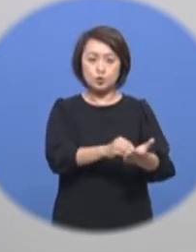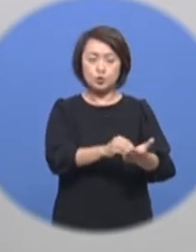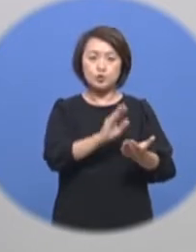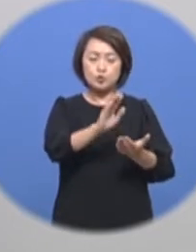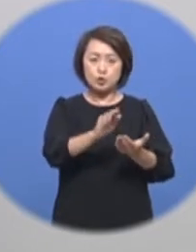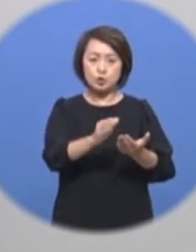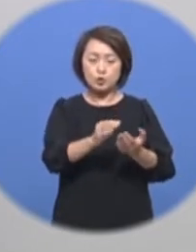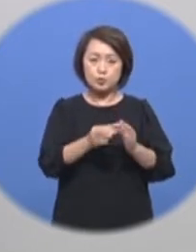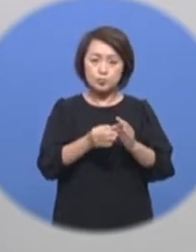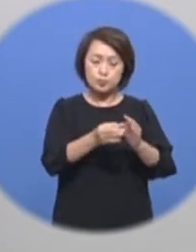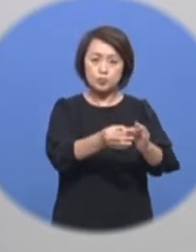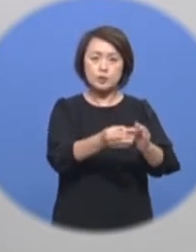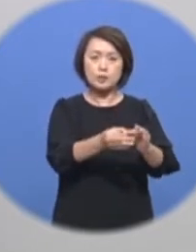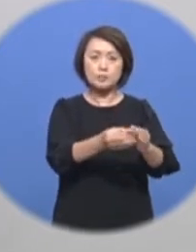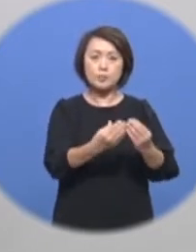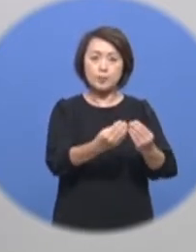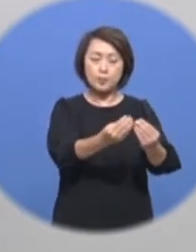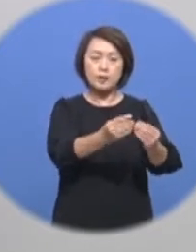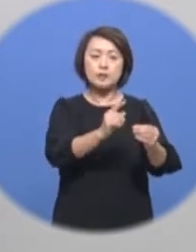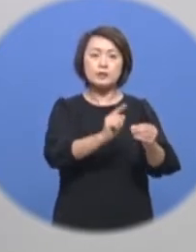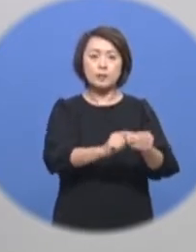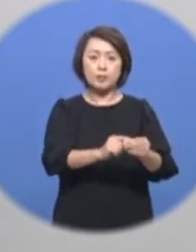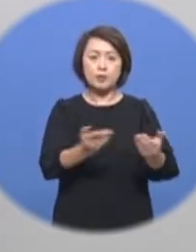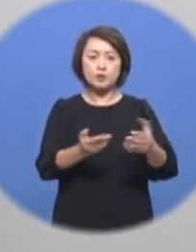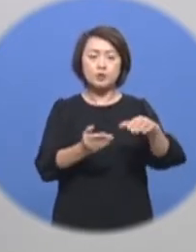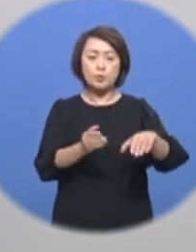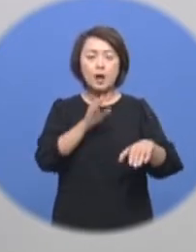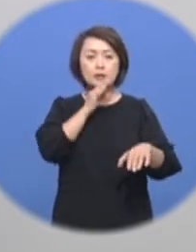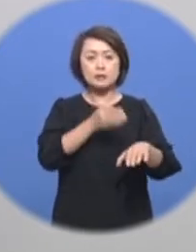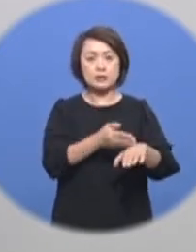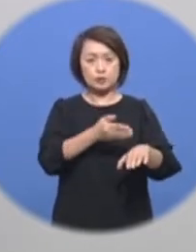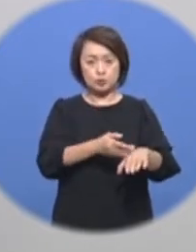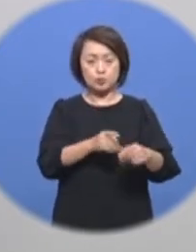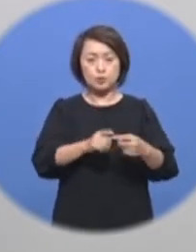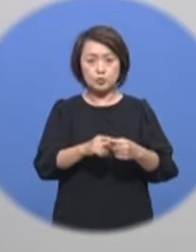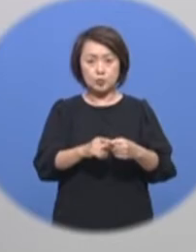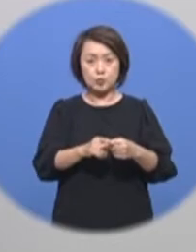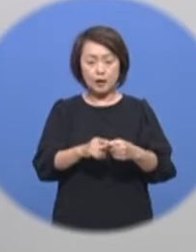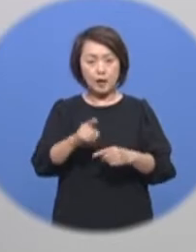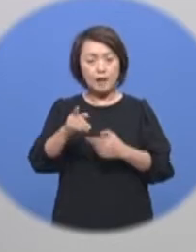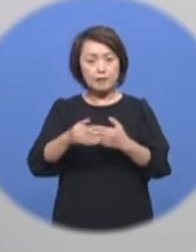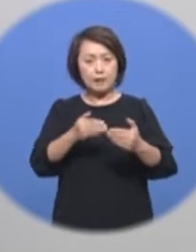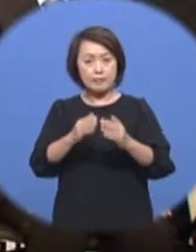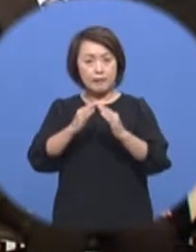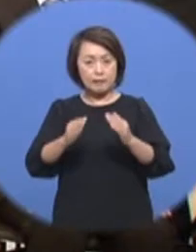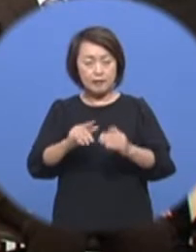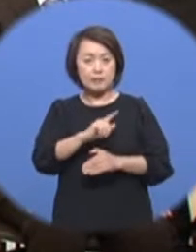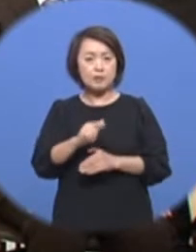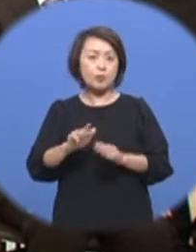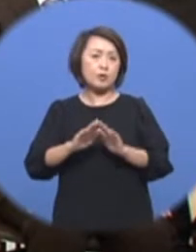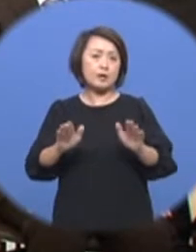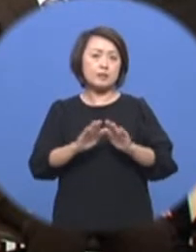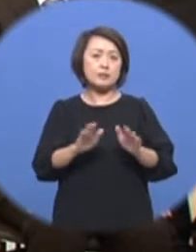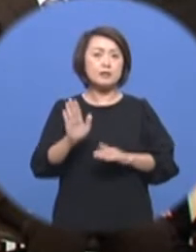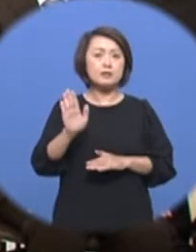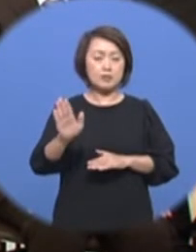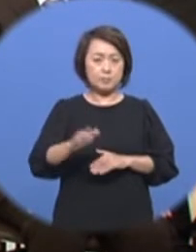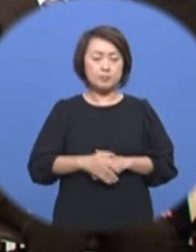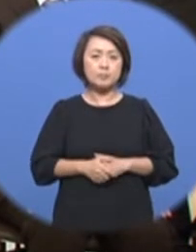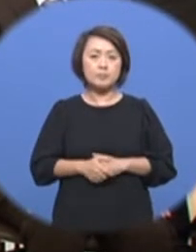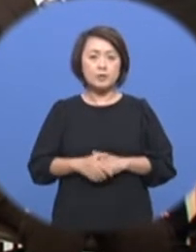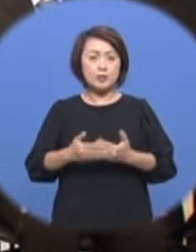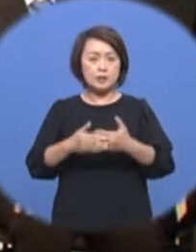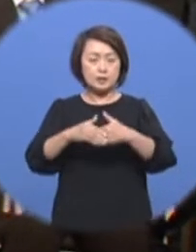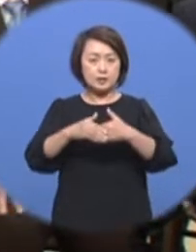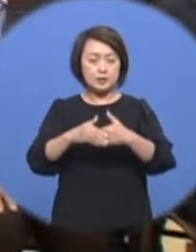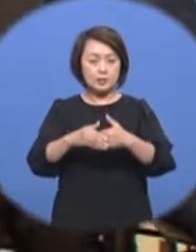後の定着を図るために職場実習やインターンシップも実施しております。さらに社会全